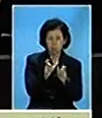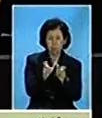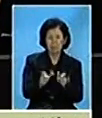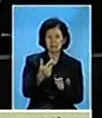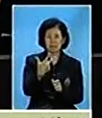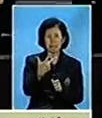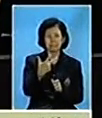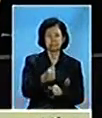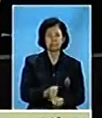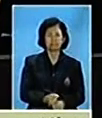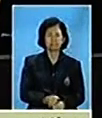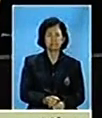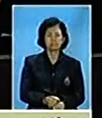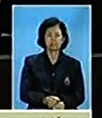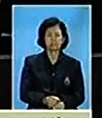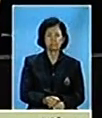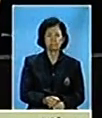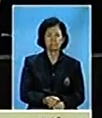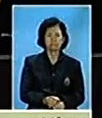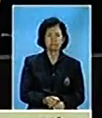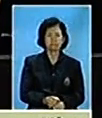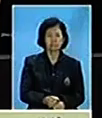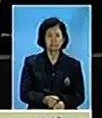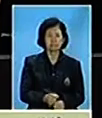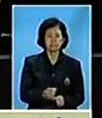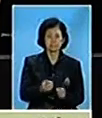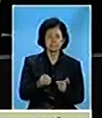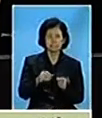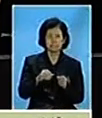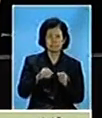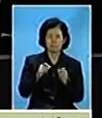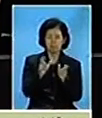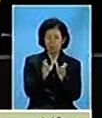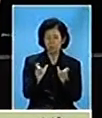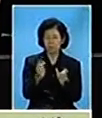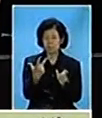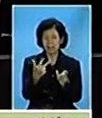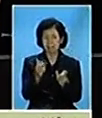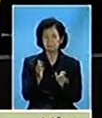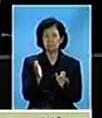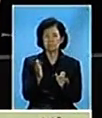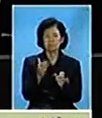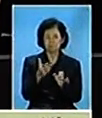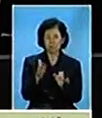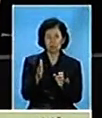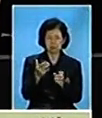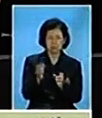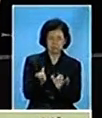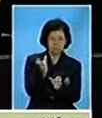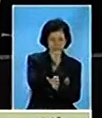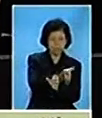ที่วรรค3ก่อนก็คือท่านกฤษเดี๋ยวผมจะกลับมาที่วรรค1ก็คือวรรค1ก็คือกรรมาธิการแก้ไขจะมีสมาชิกท่านใดอภิปรายมั่งนะครับ